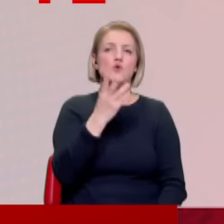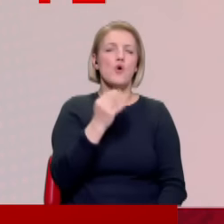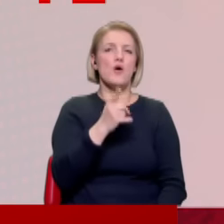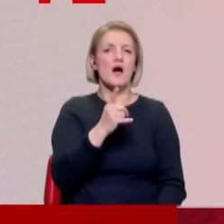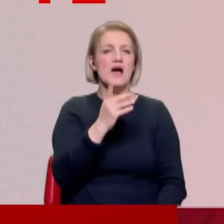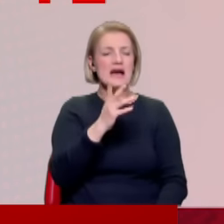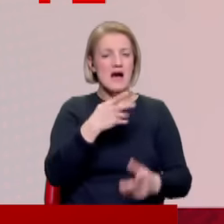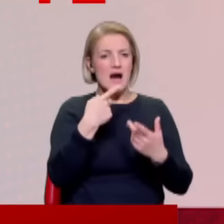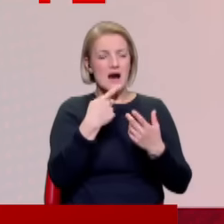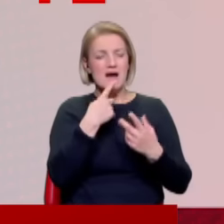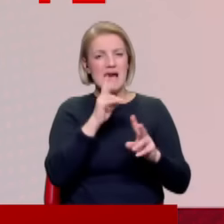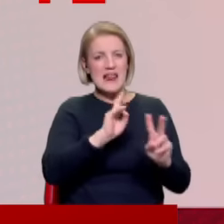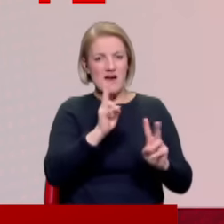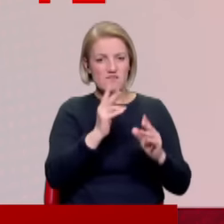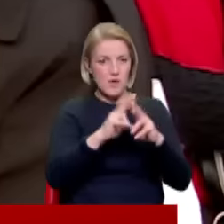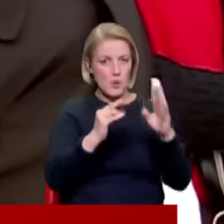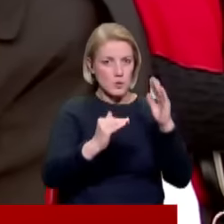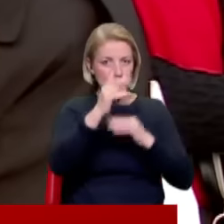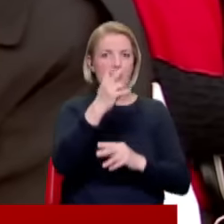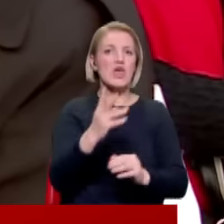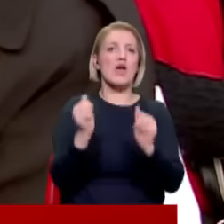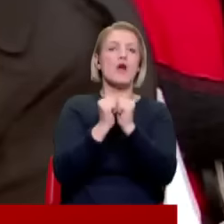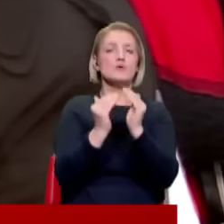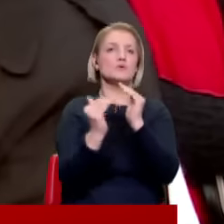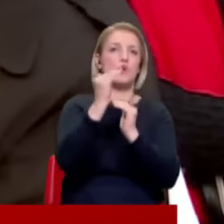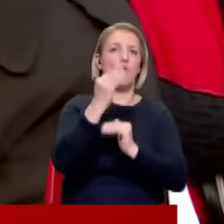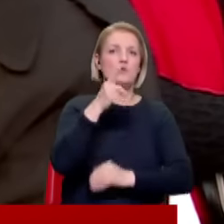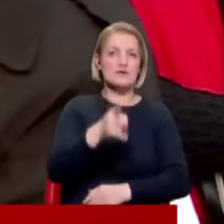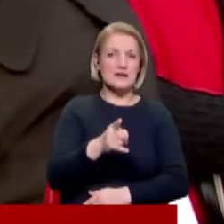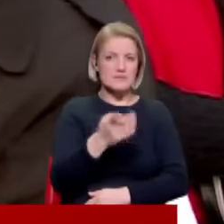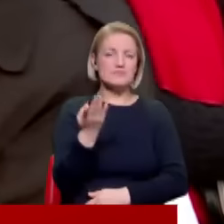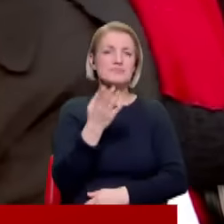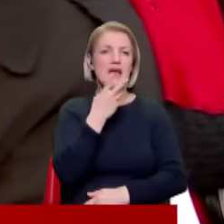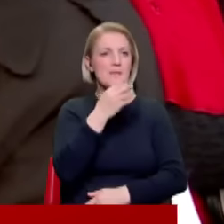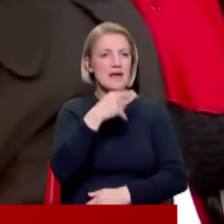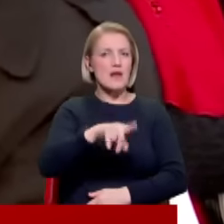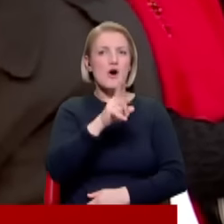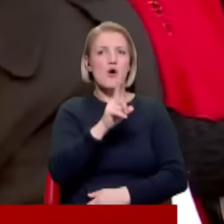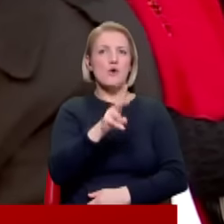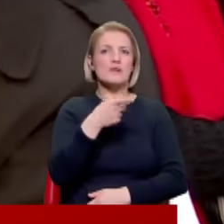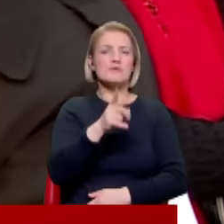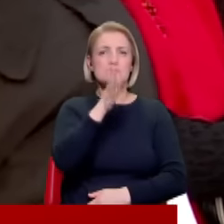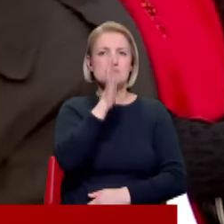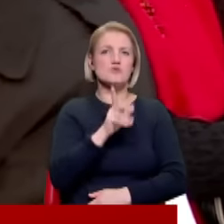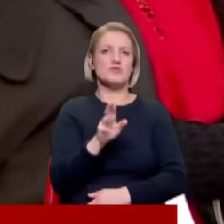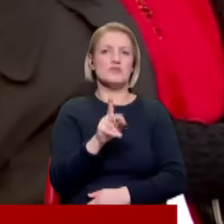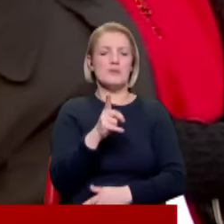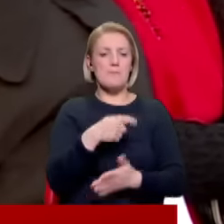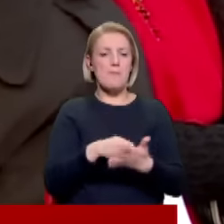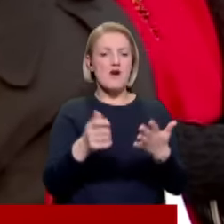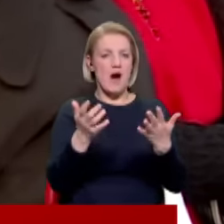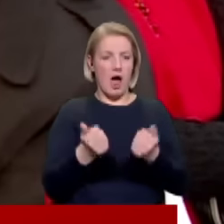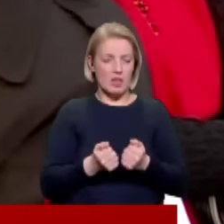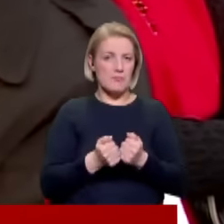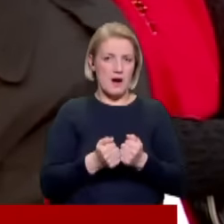olanın faturası yeni yılda ikiye katlanacak. Yaktığımızı varsayarak emeklilerin de 12.500 lira gibi bir maaş